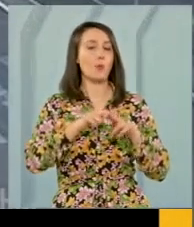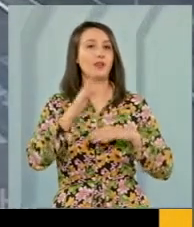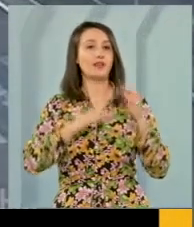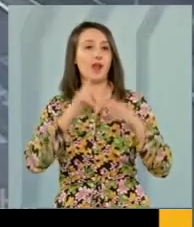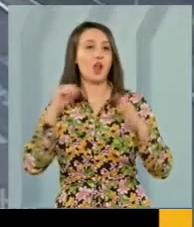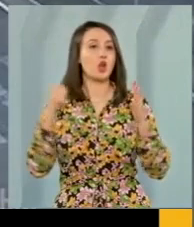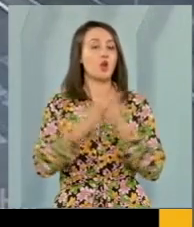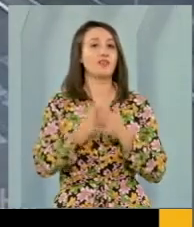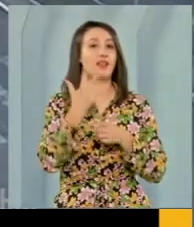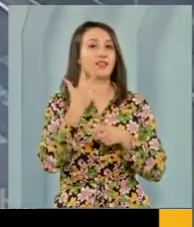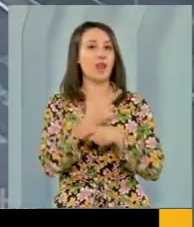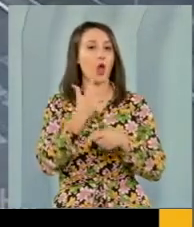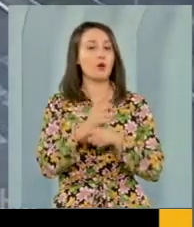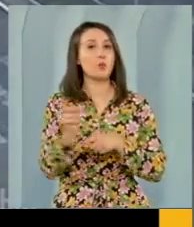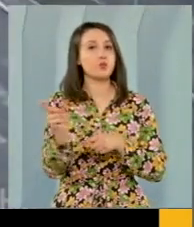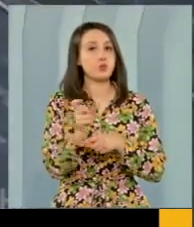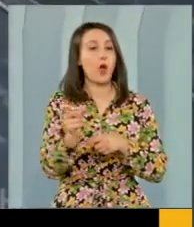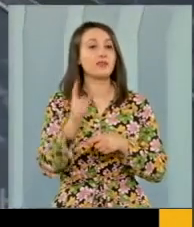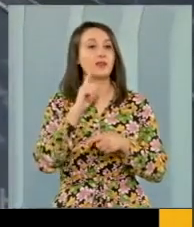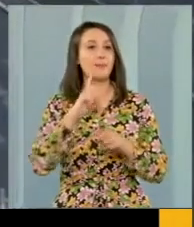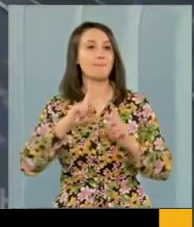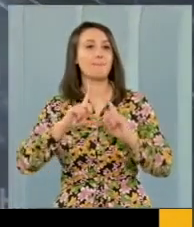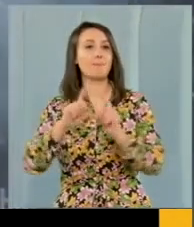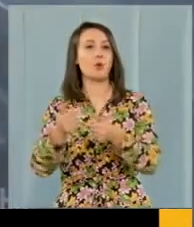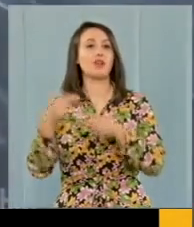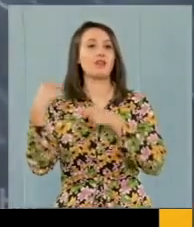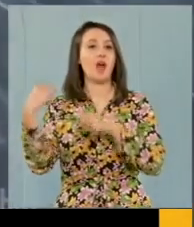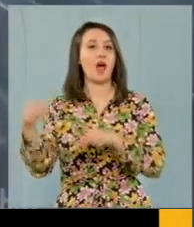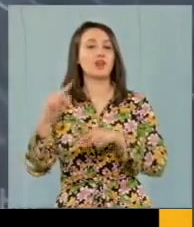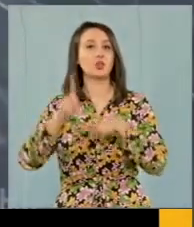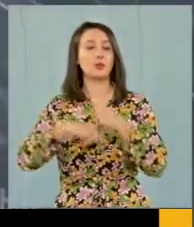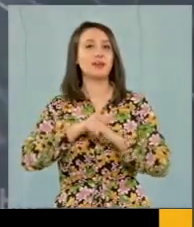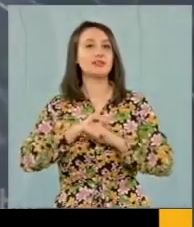lovită de trei ori, iar o bucată din clădire este chiar proiectată în afară după explozie.